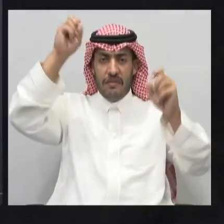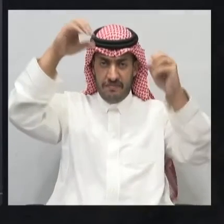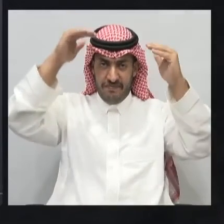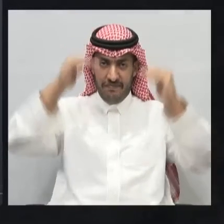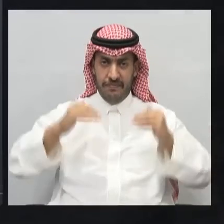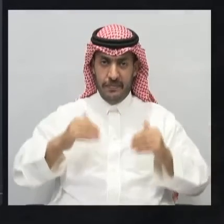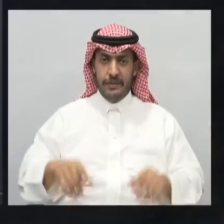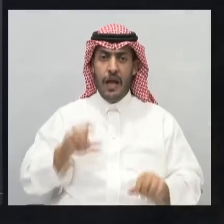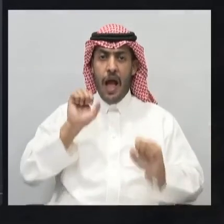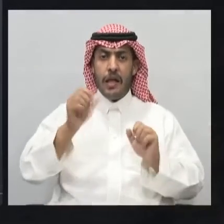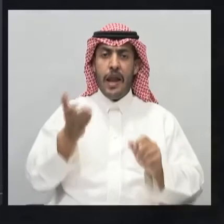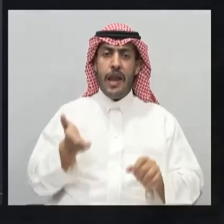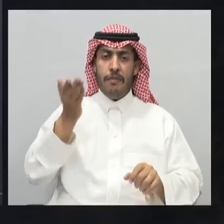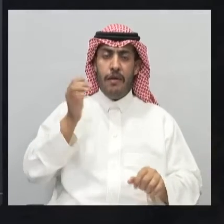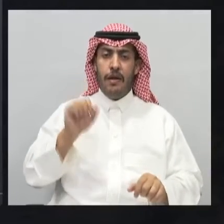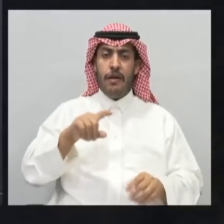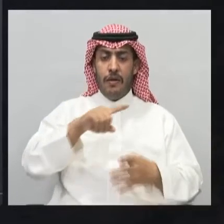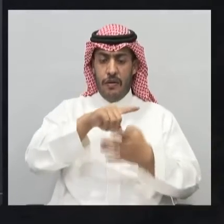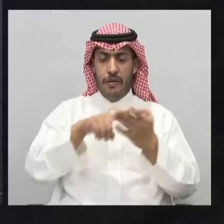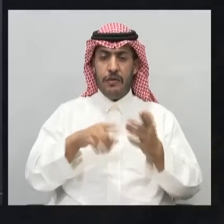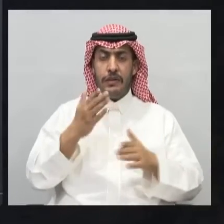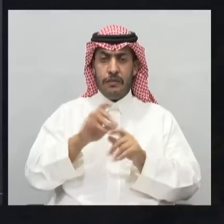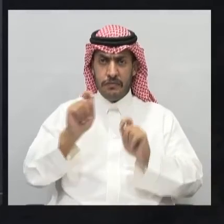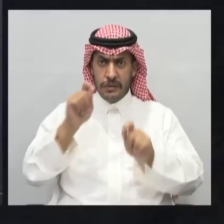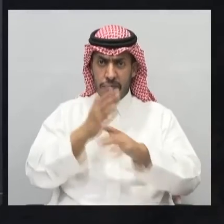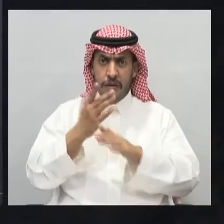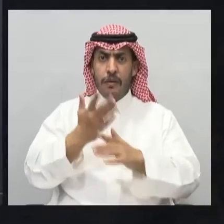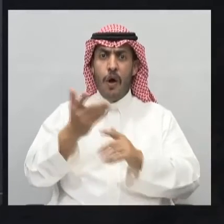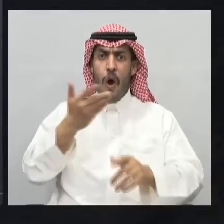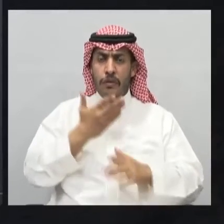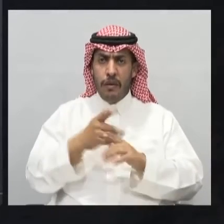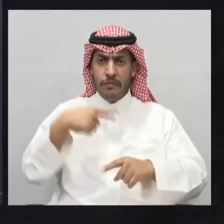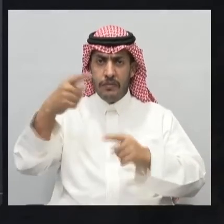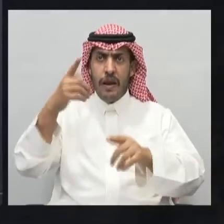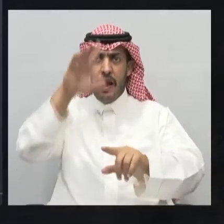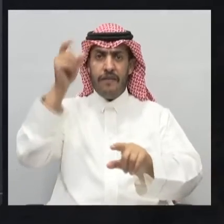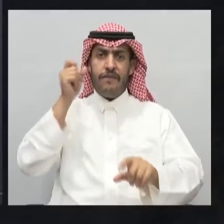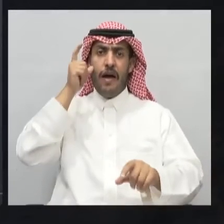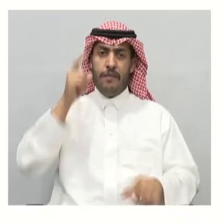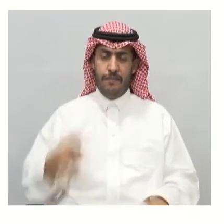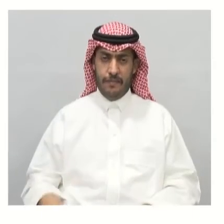وتعالى على انبيائه تاييدا لهم لاقامه الحجه على